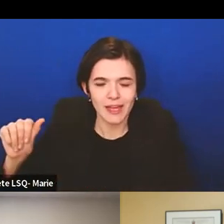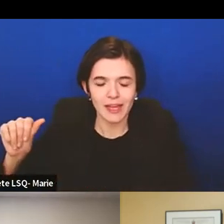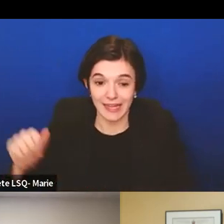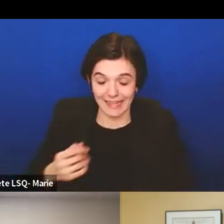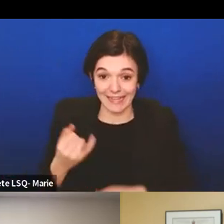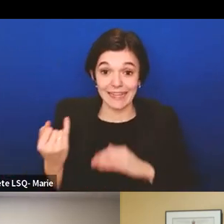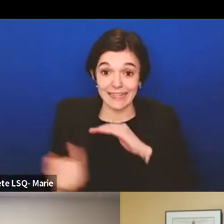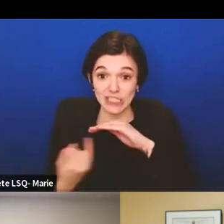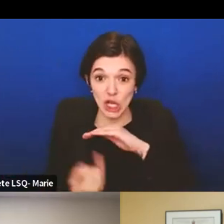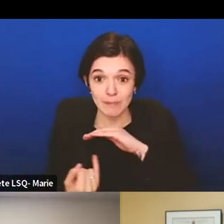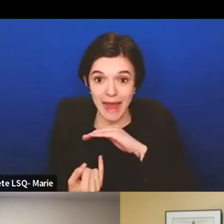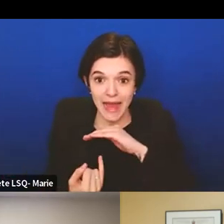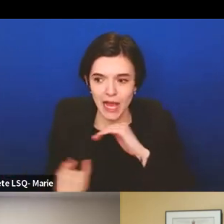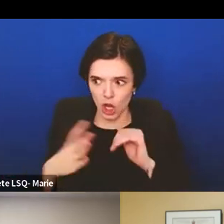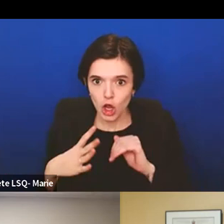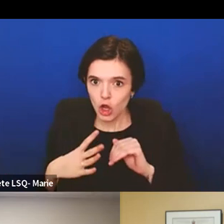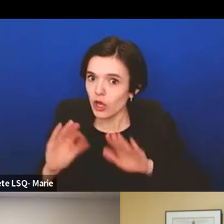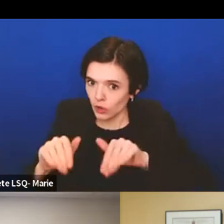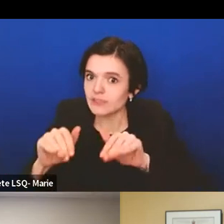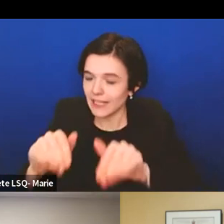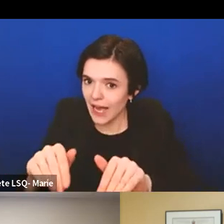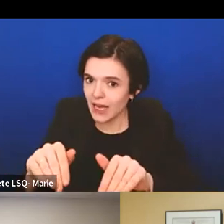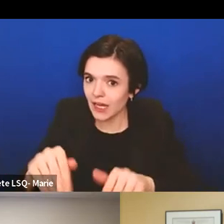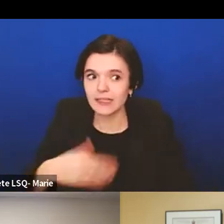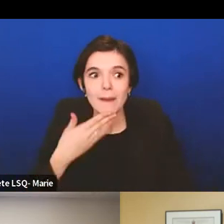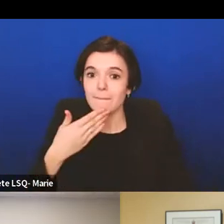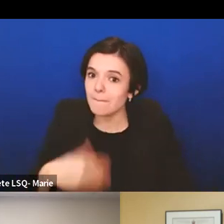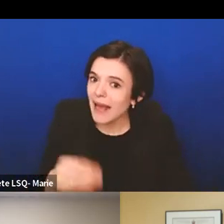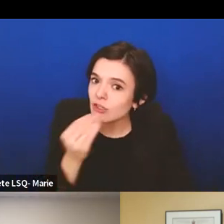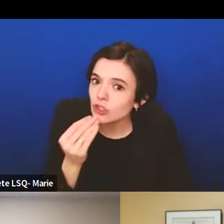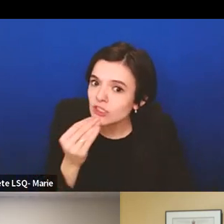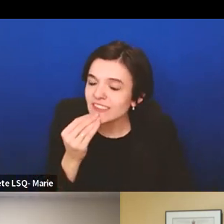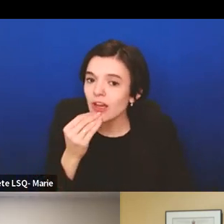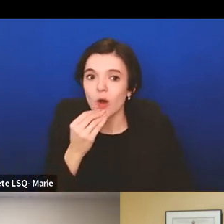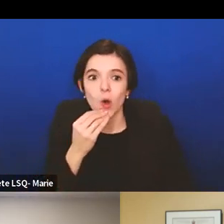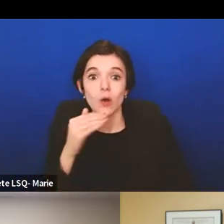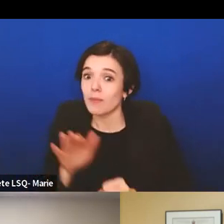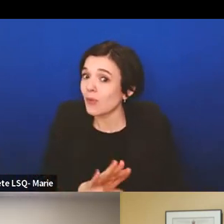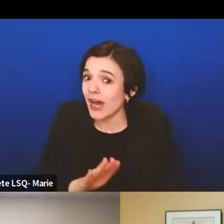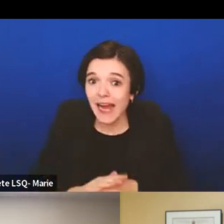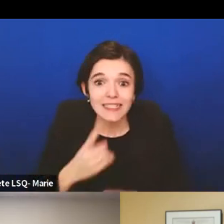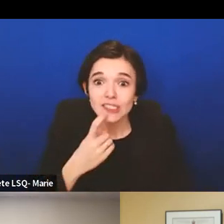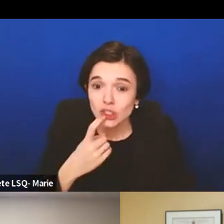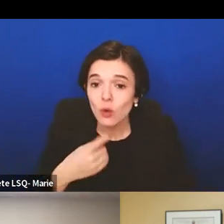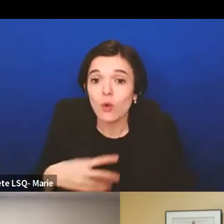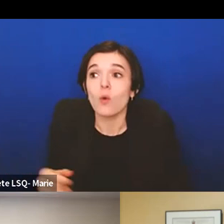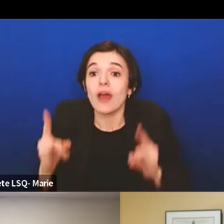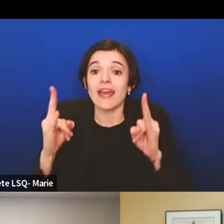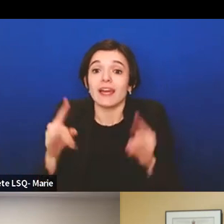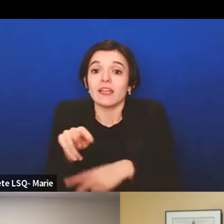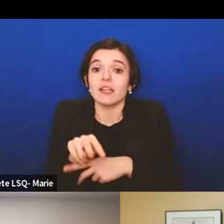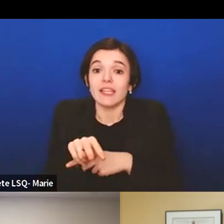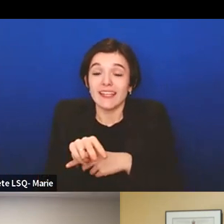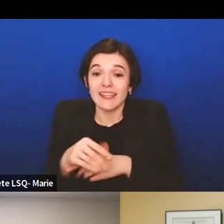amené l'immobilité, la malnutrition, la déshydratation, les plaies de lit, la